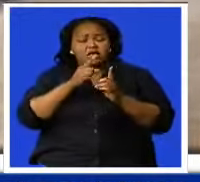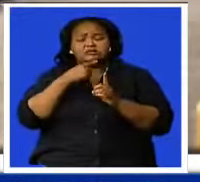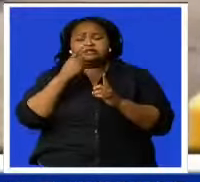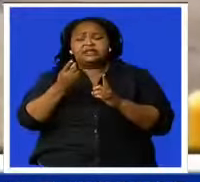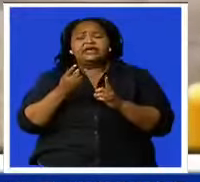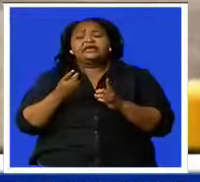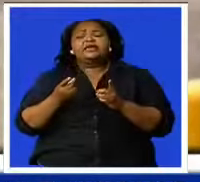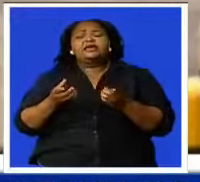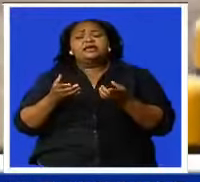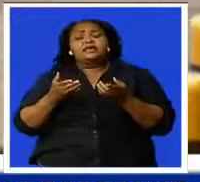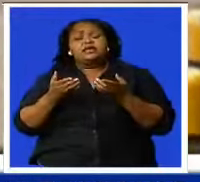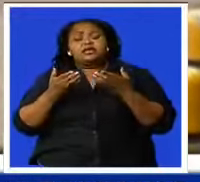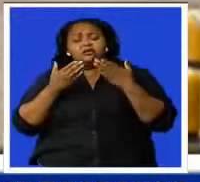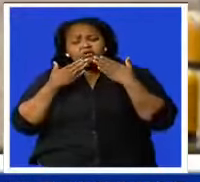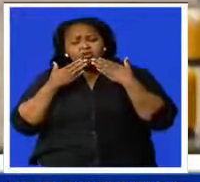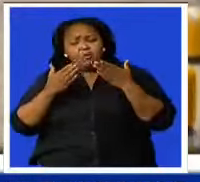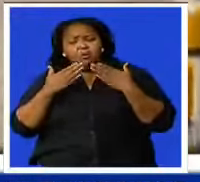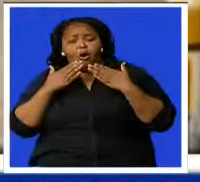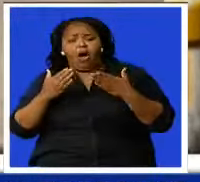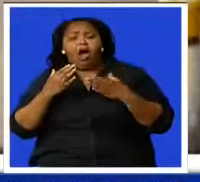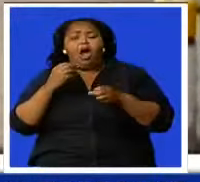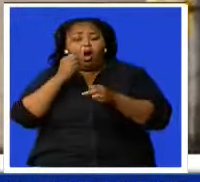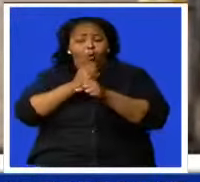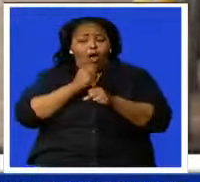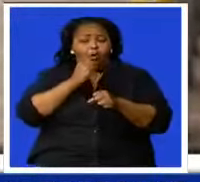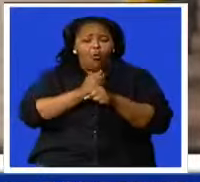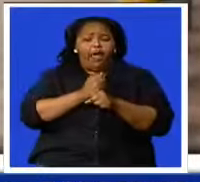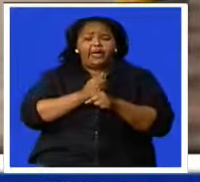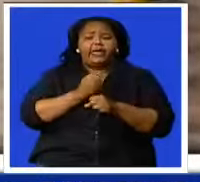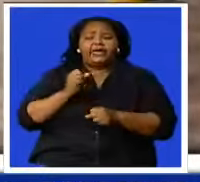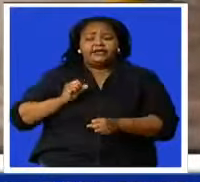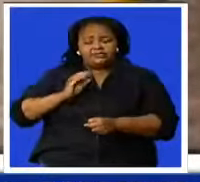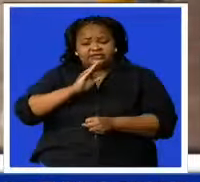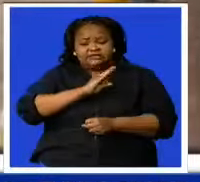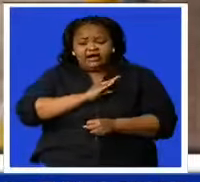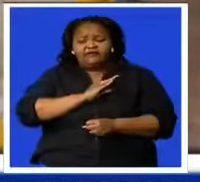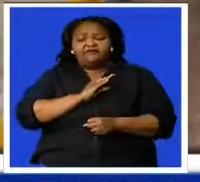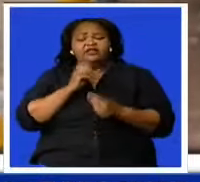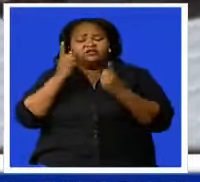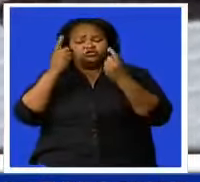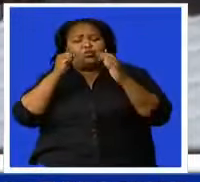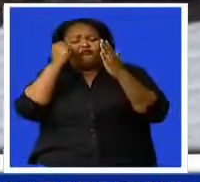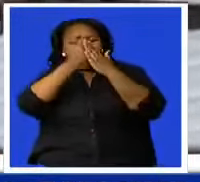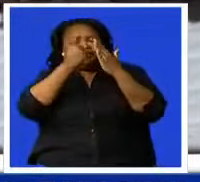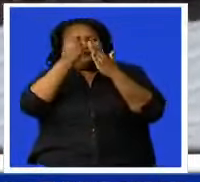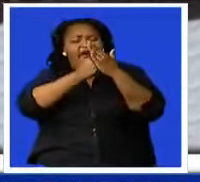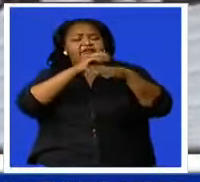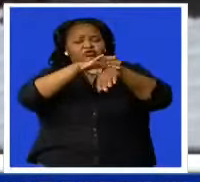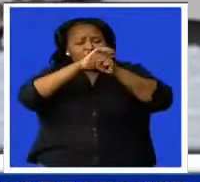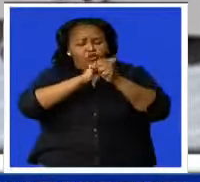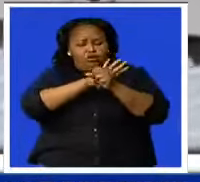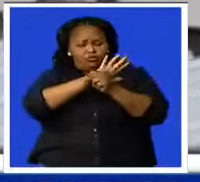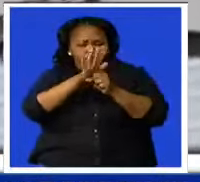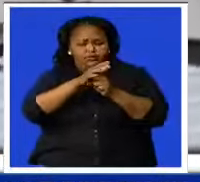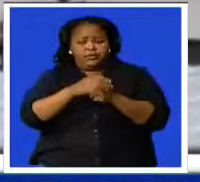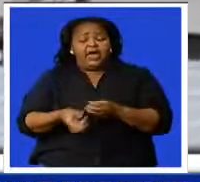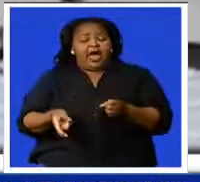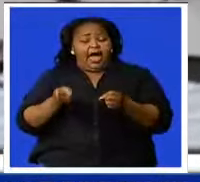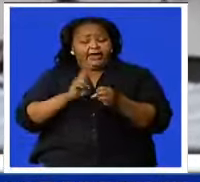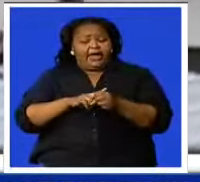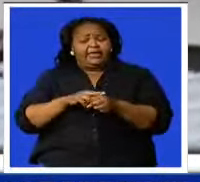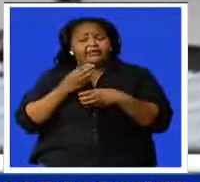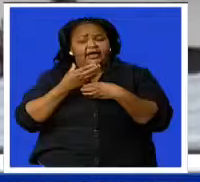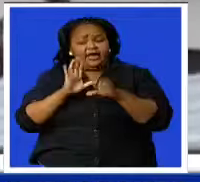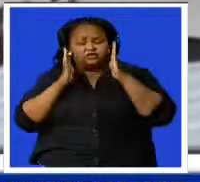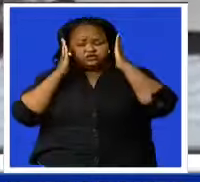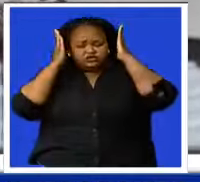lowendiwa ngibo bonke labasebenta ekulweni nalomkhuhlane. Uphindze uthi liveli lilela